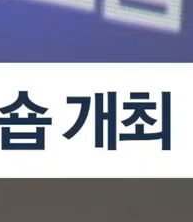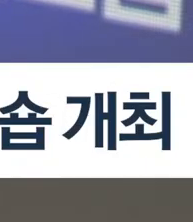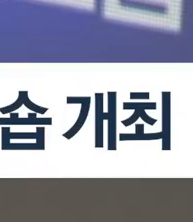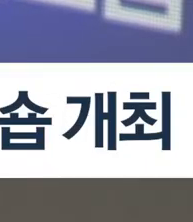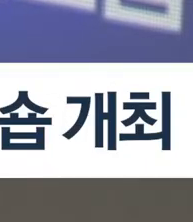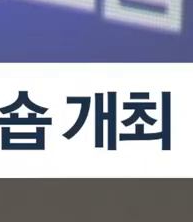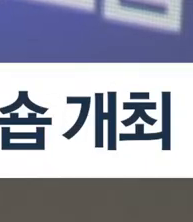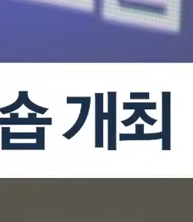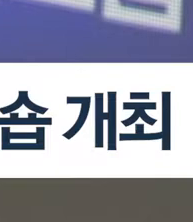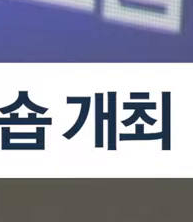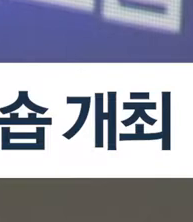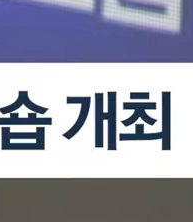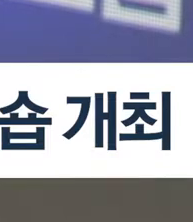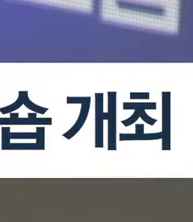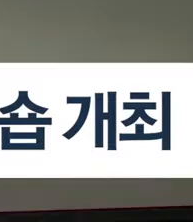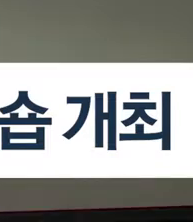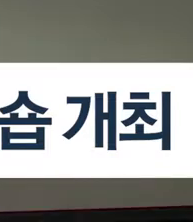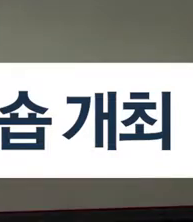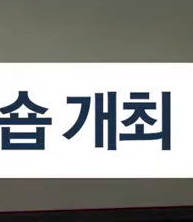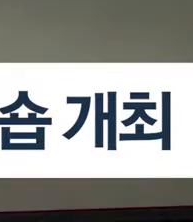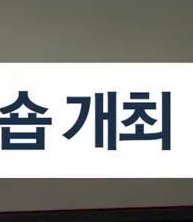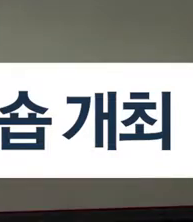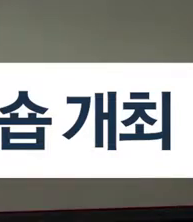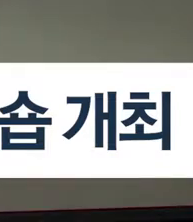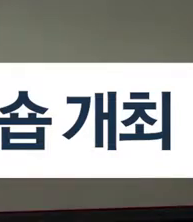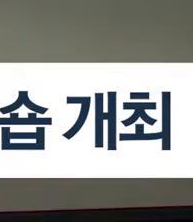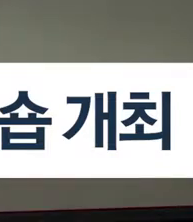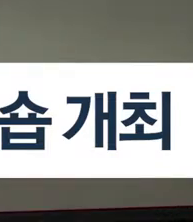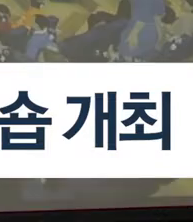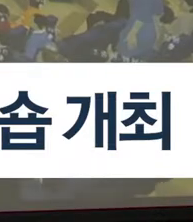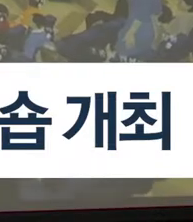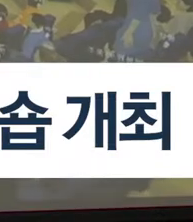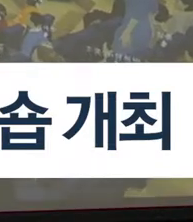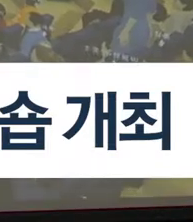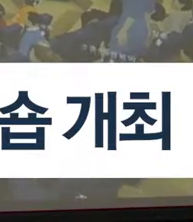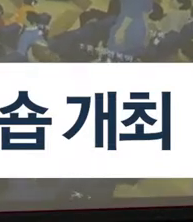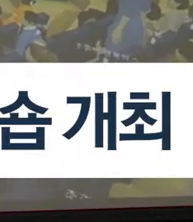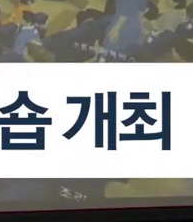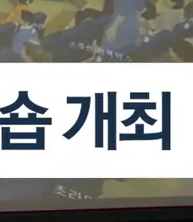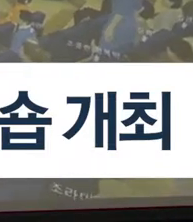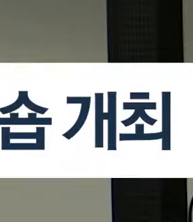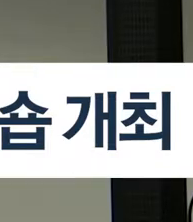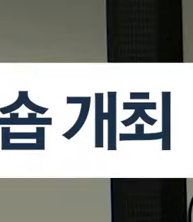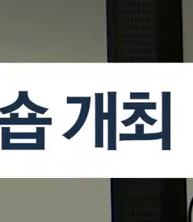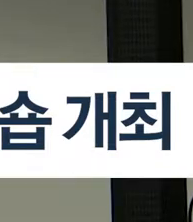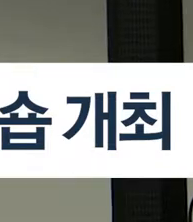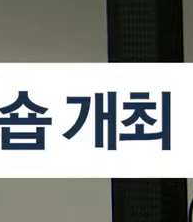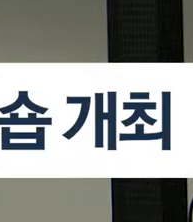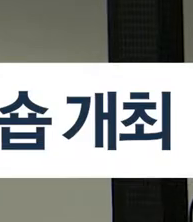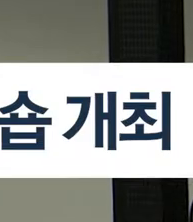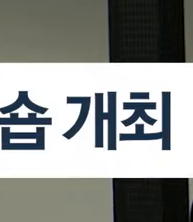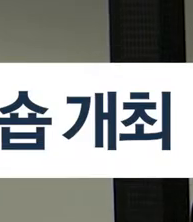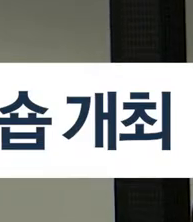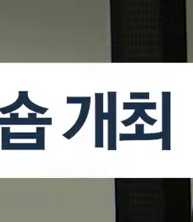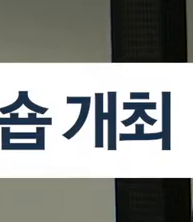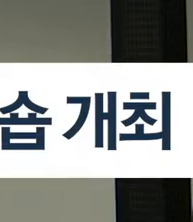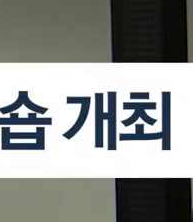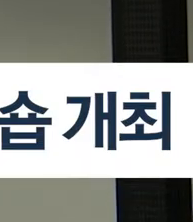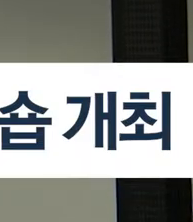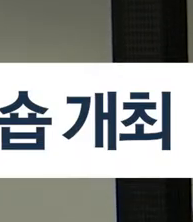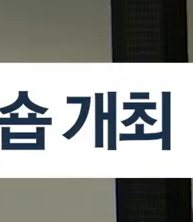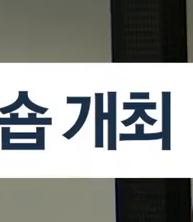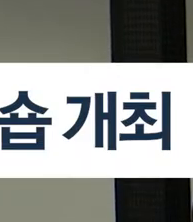지난 20일 강서 평생학습관에서 협치 활성화를 위한 민관협력 워킹그룹 메타버스 워크숍이 온라인으로